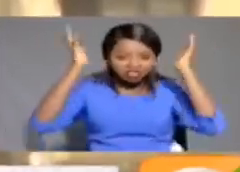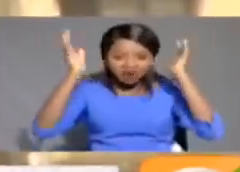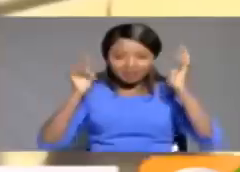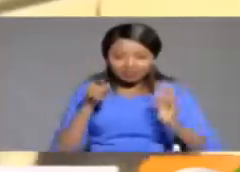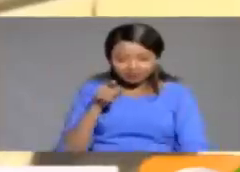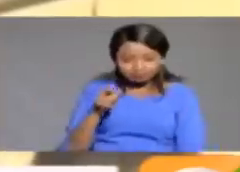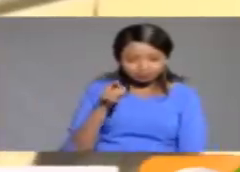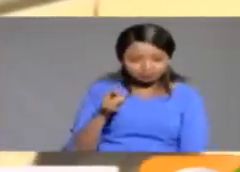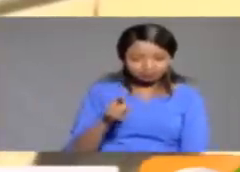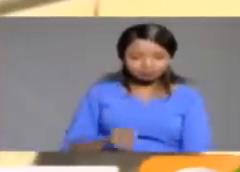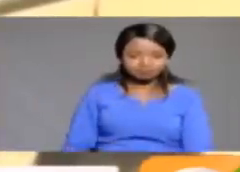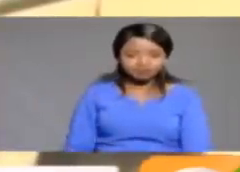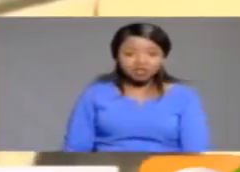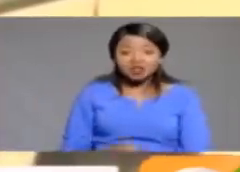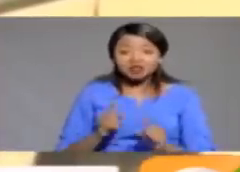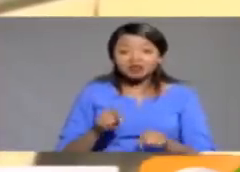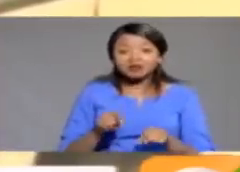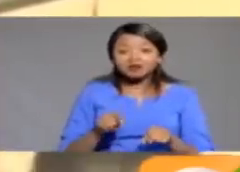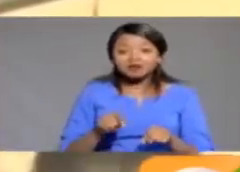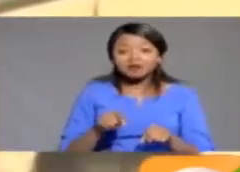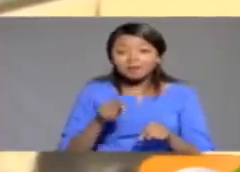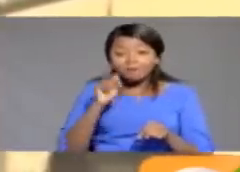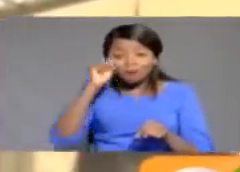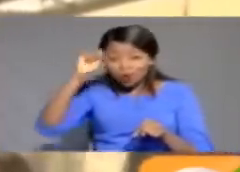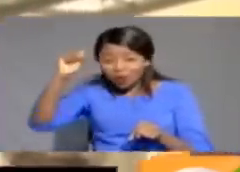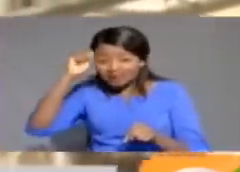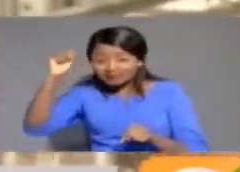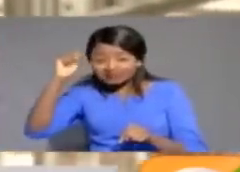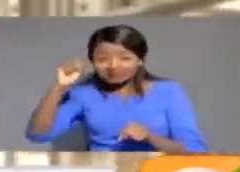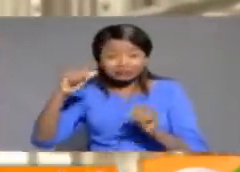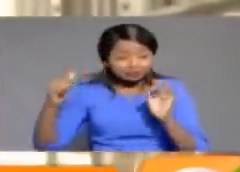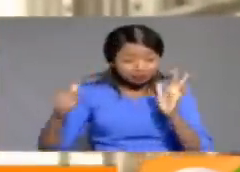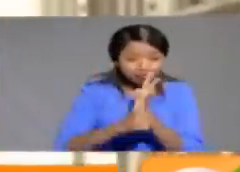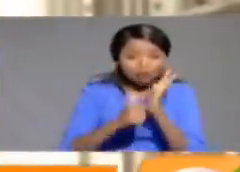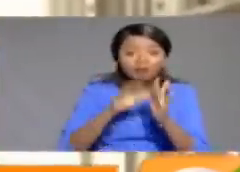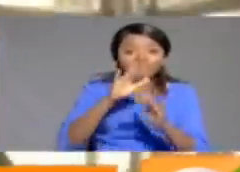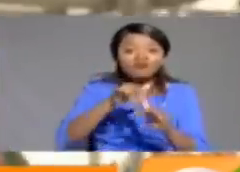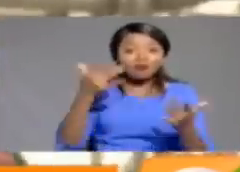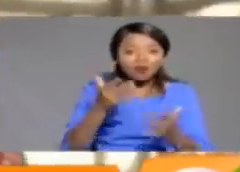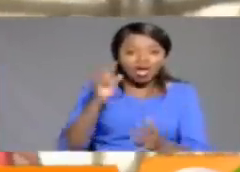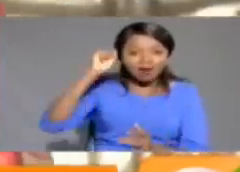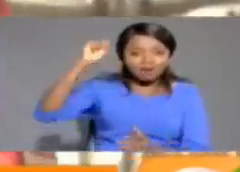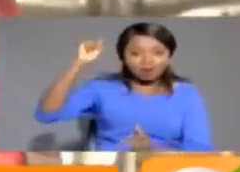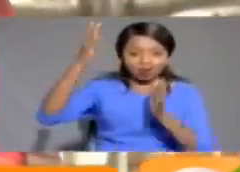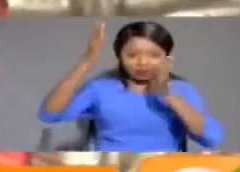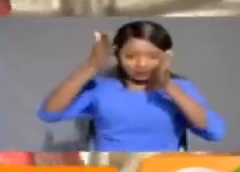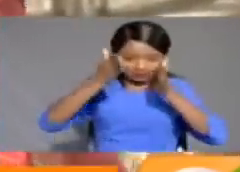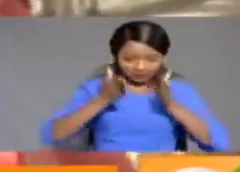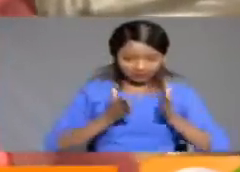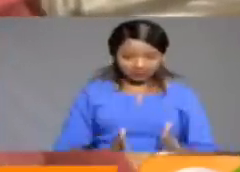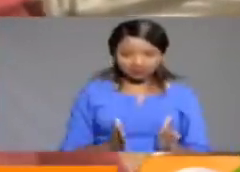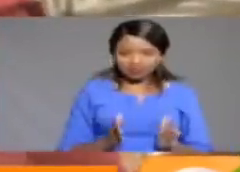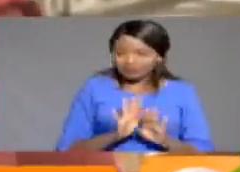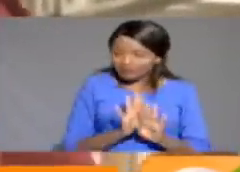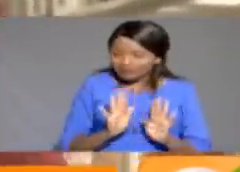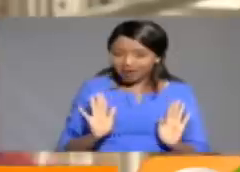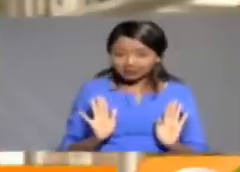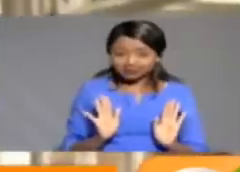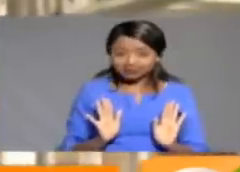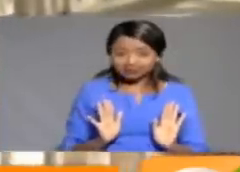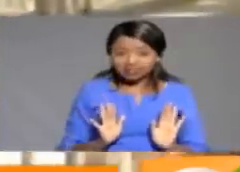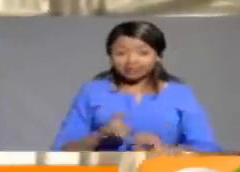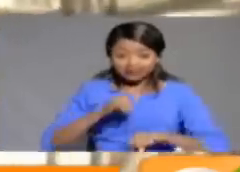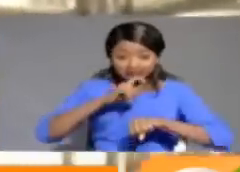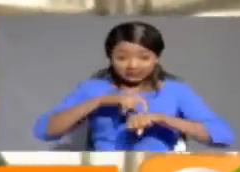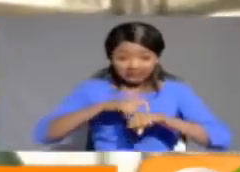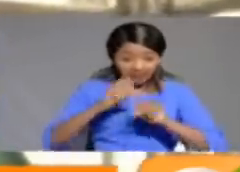ODM. Matatizo ya kisiasa yanaletwa na wanasiasa. Na tatizo ya tukibadilisha